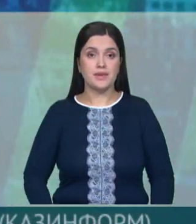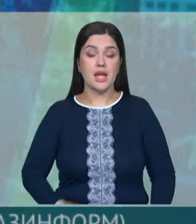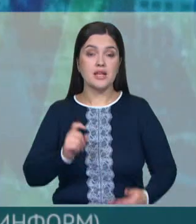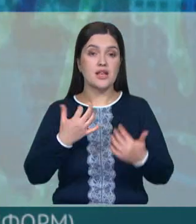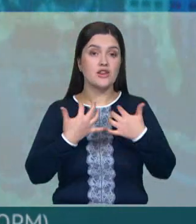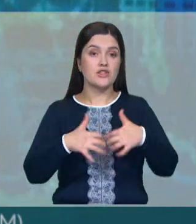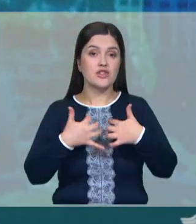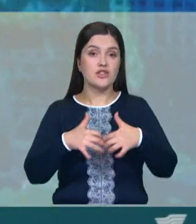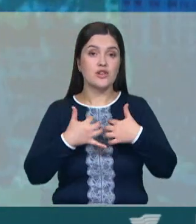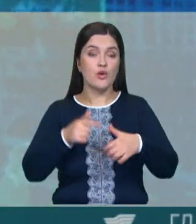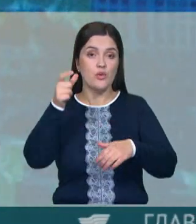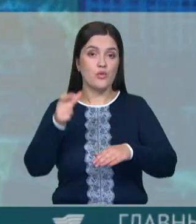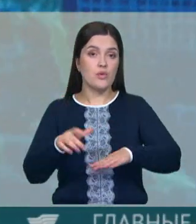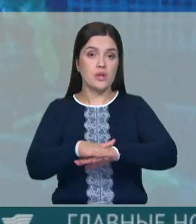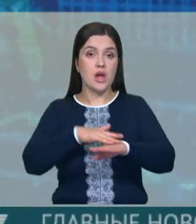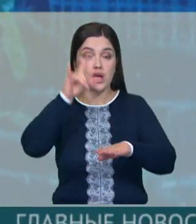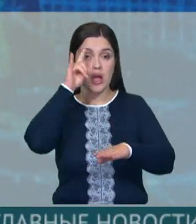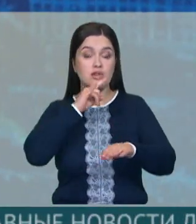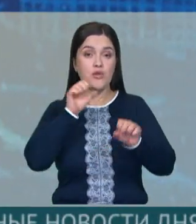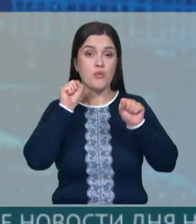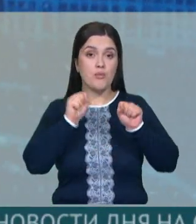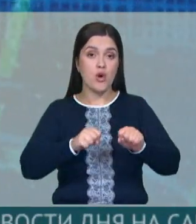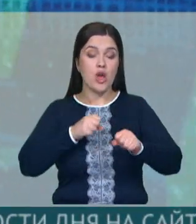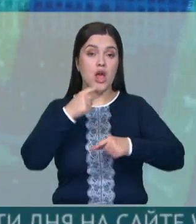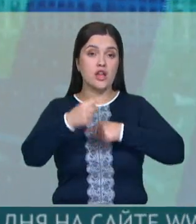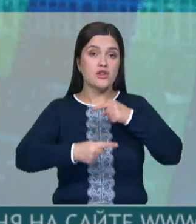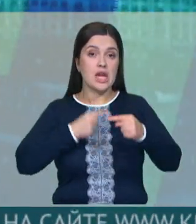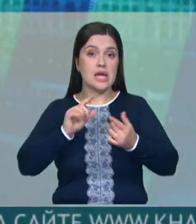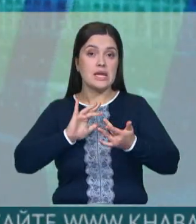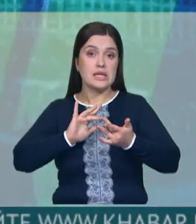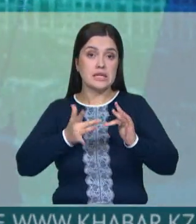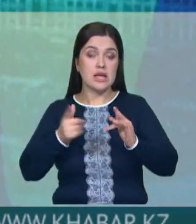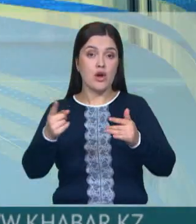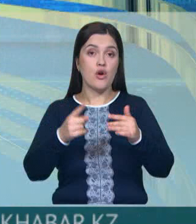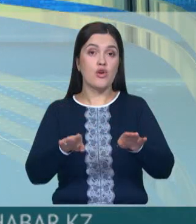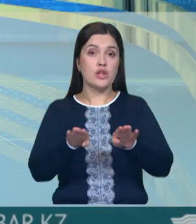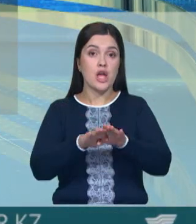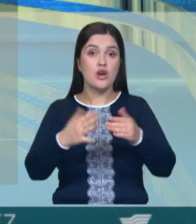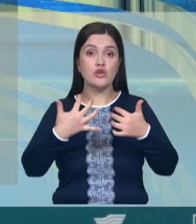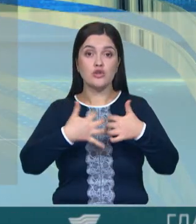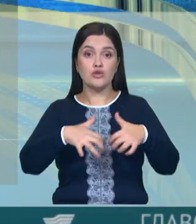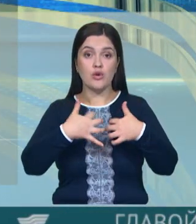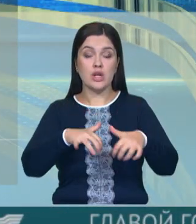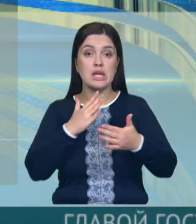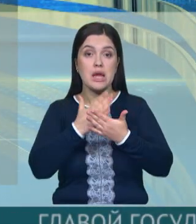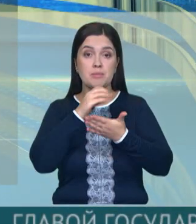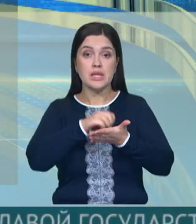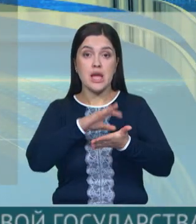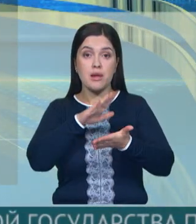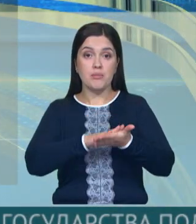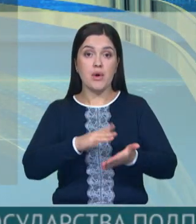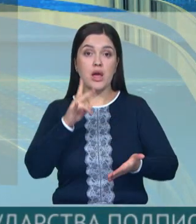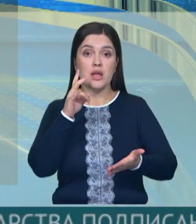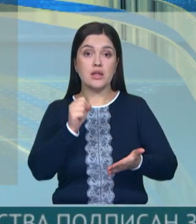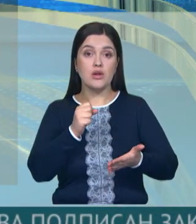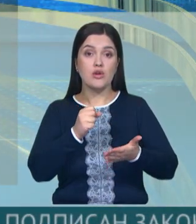За численностью населения Казахстана теперь можно наблюдать в онлайн-режиме. Вот так счетчик выглядит с последними данными